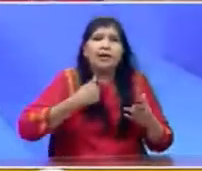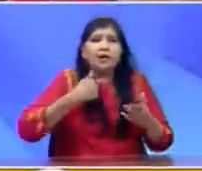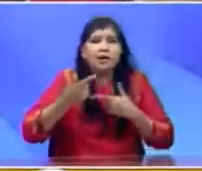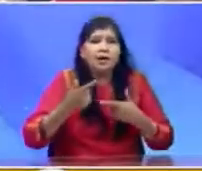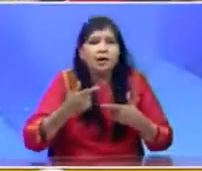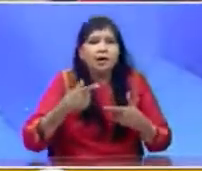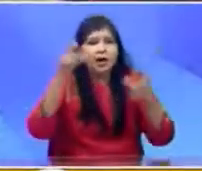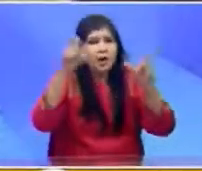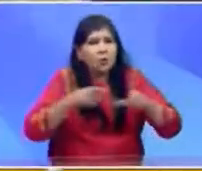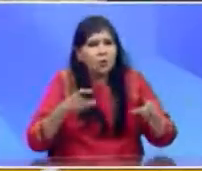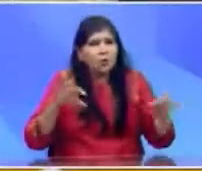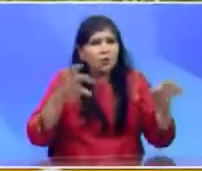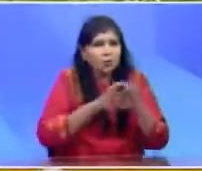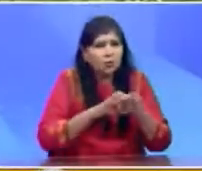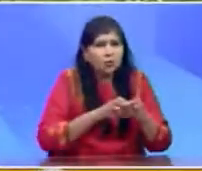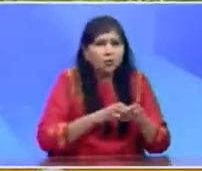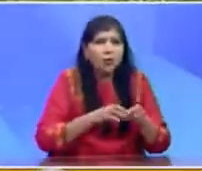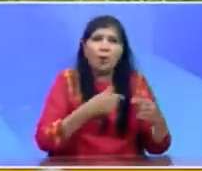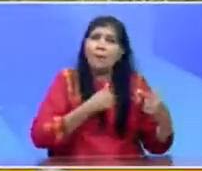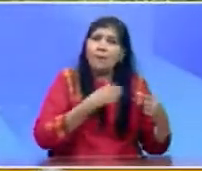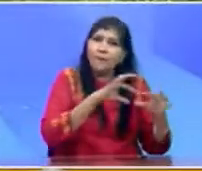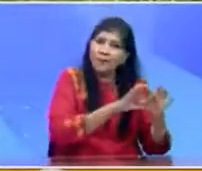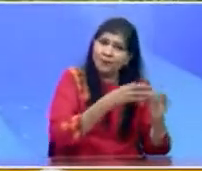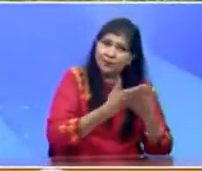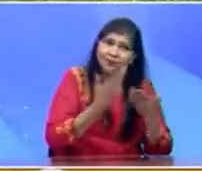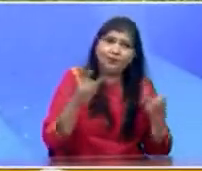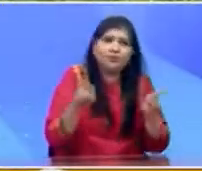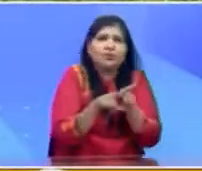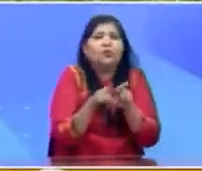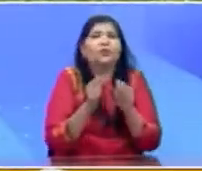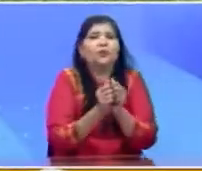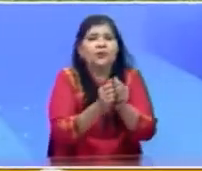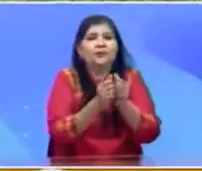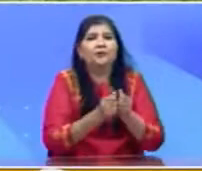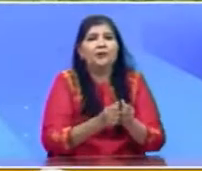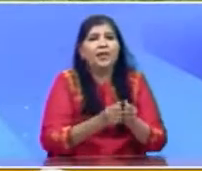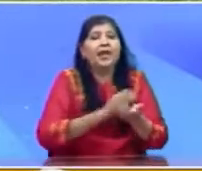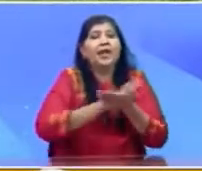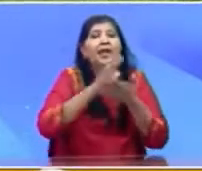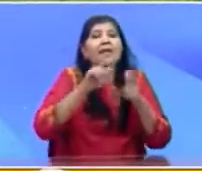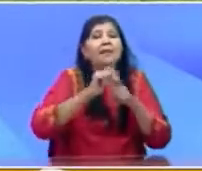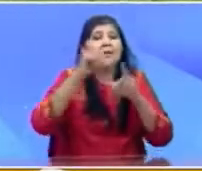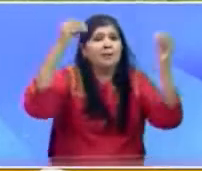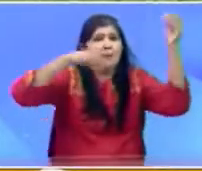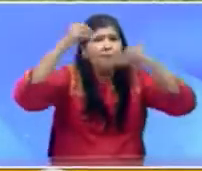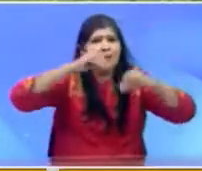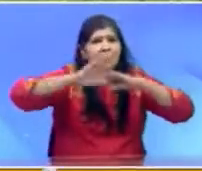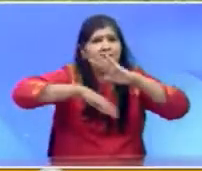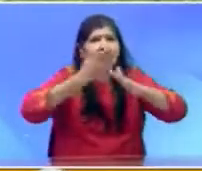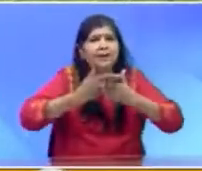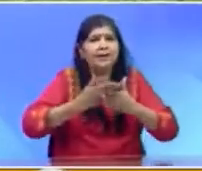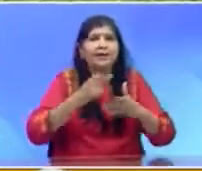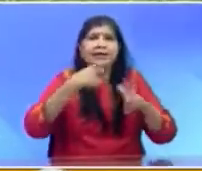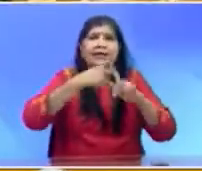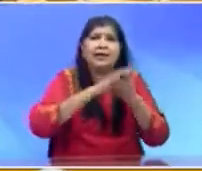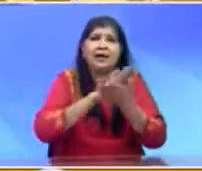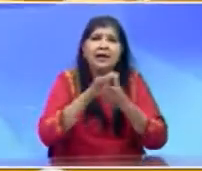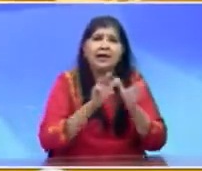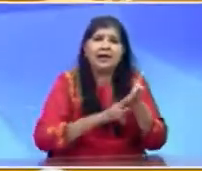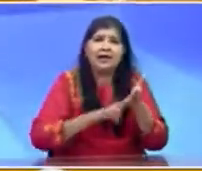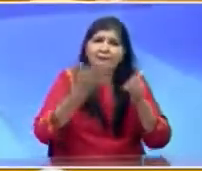को जोड़ते हैं। हिमाचल में वर्षा के बाद जब खरीफ की फसलें पकती